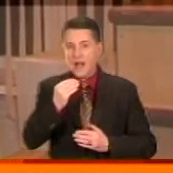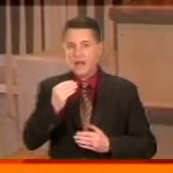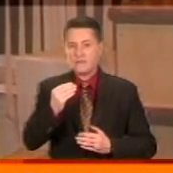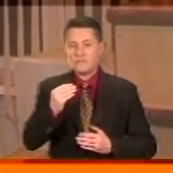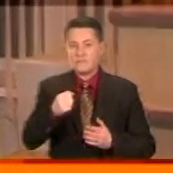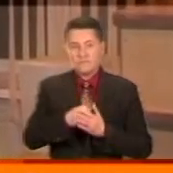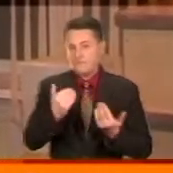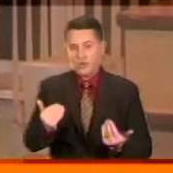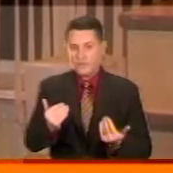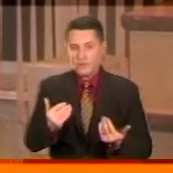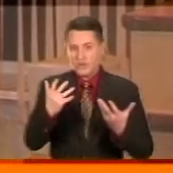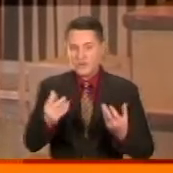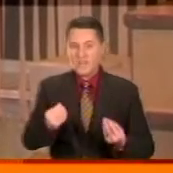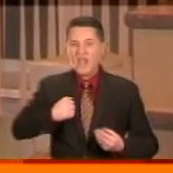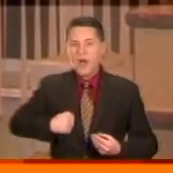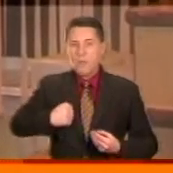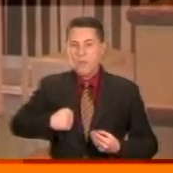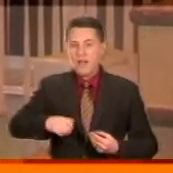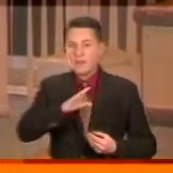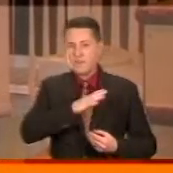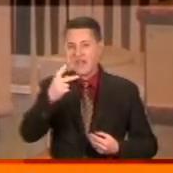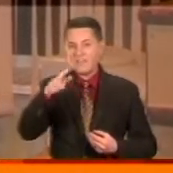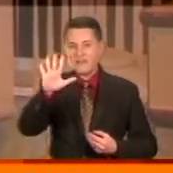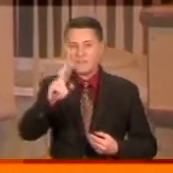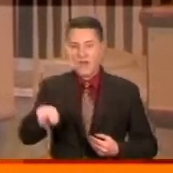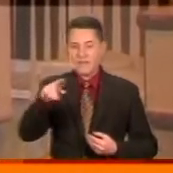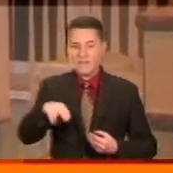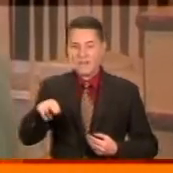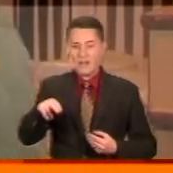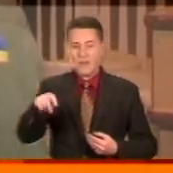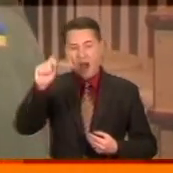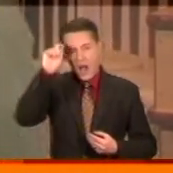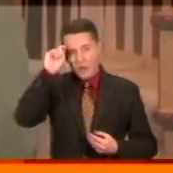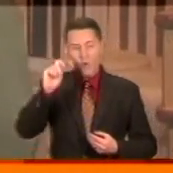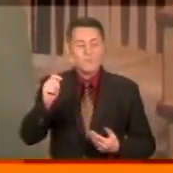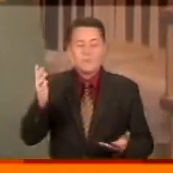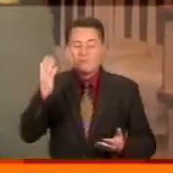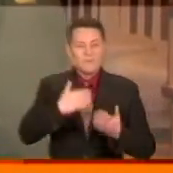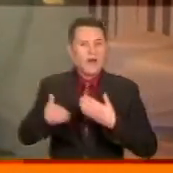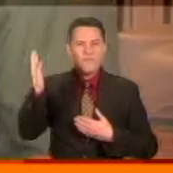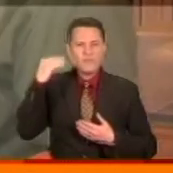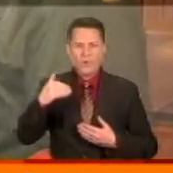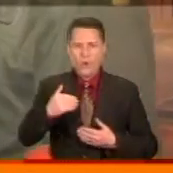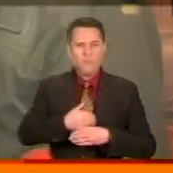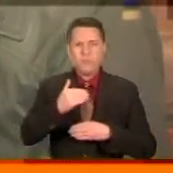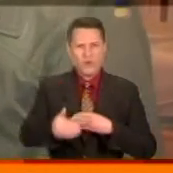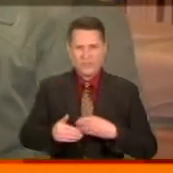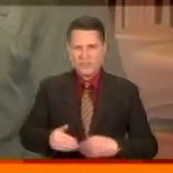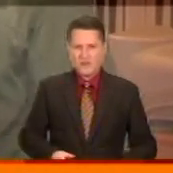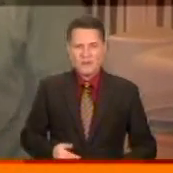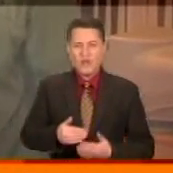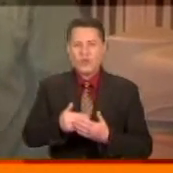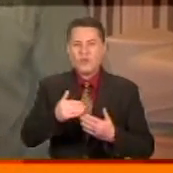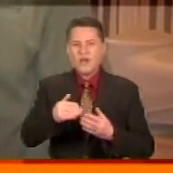по сьогоднішній день. Баня була, я, наприклад, мився 25 декабря. Хлопці, ще хто коли мився? Да позже. Вже забули вже коли. Боже,